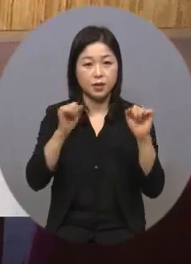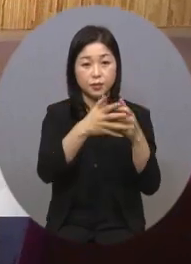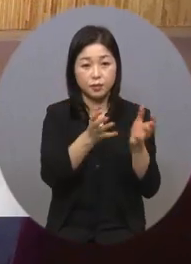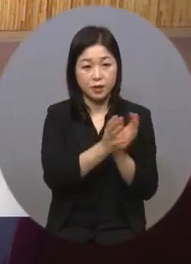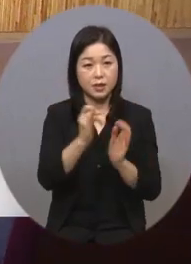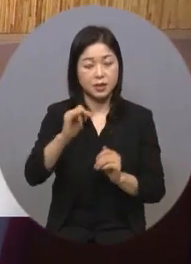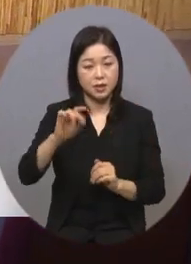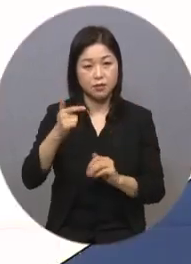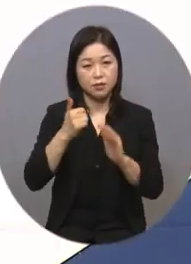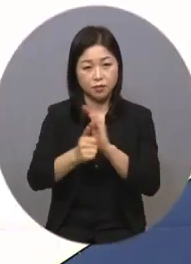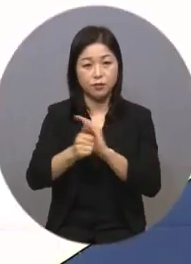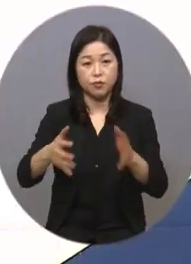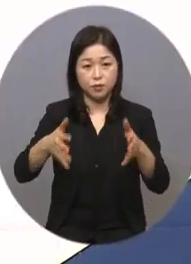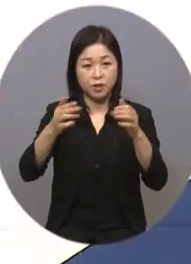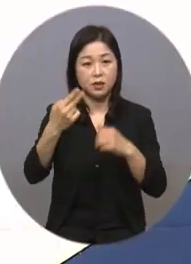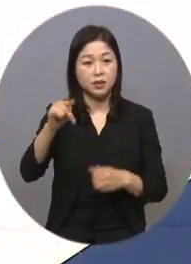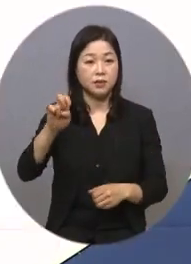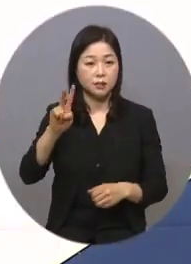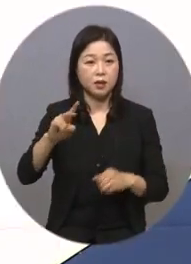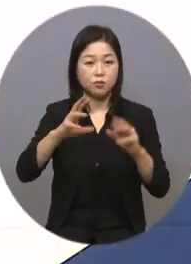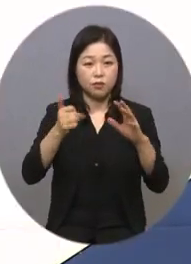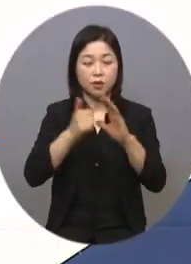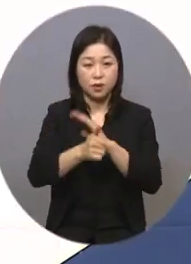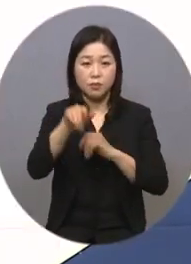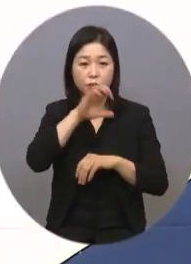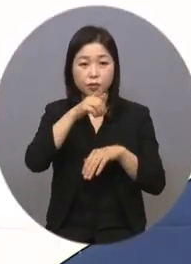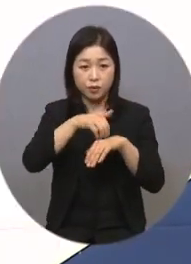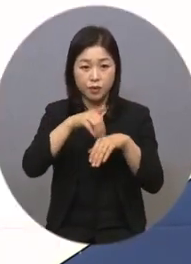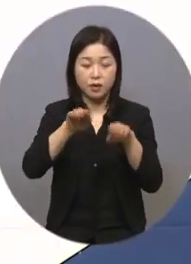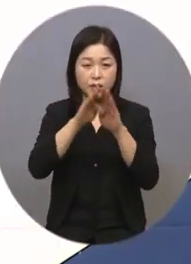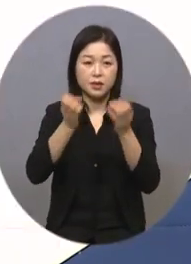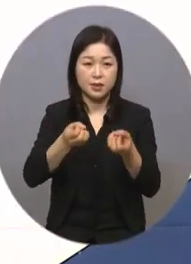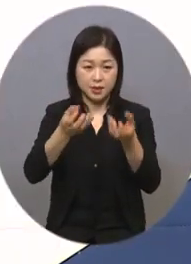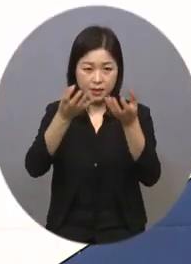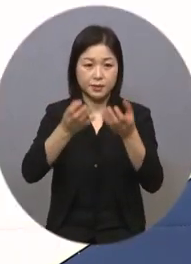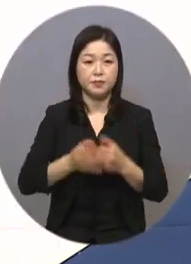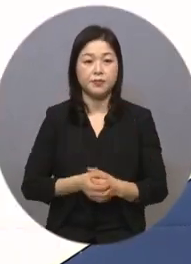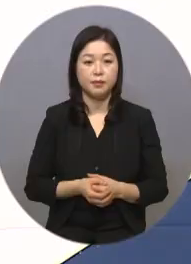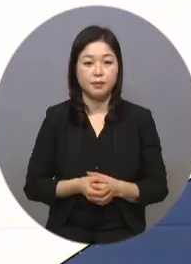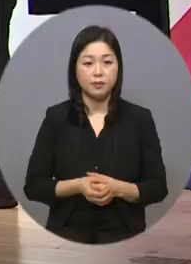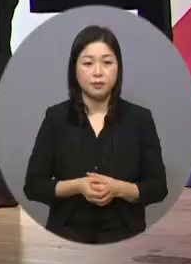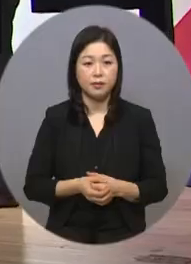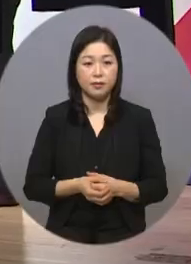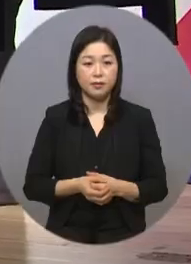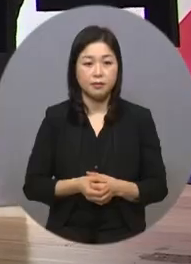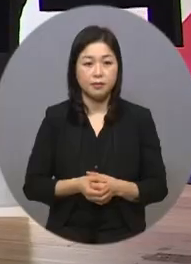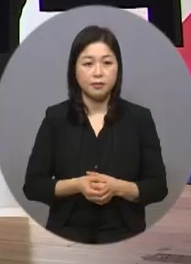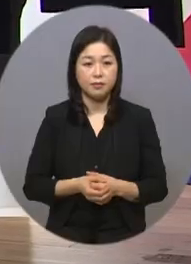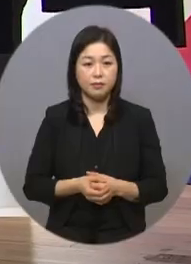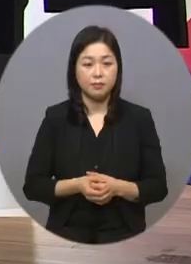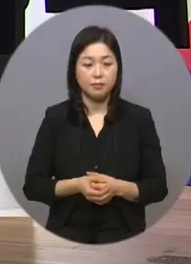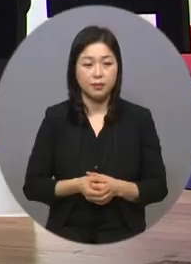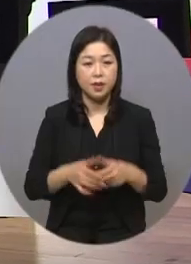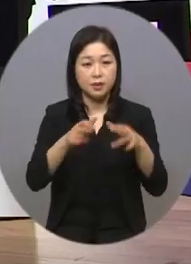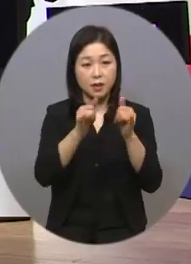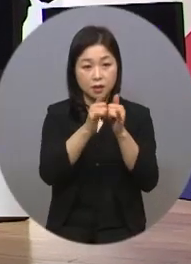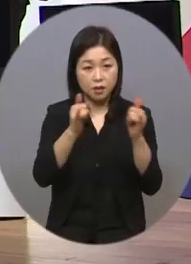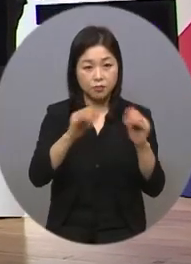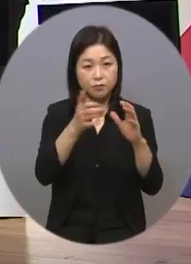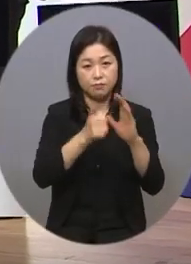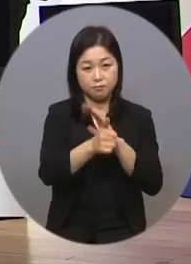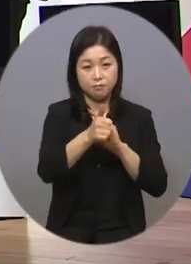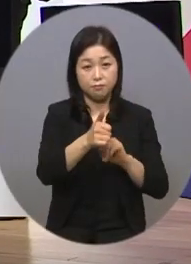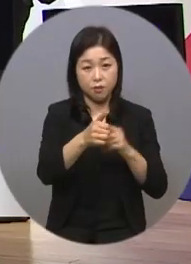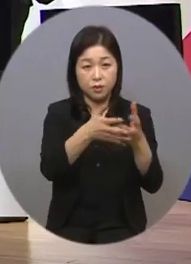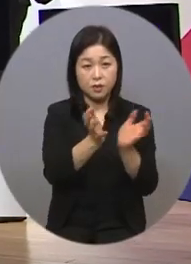이천 선수촌에서 2022년 국가대표 훈련 개시식을 개최했습니다. 이날 행사는 장애인 국가대표